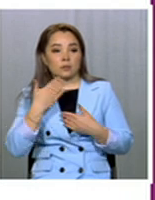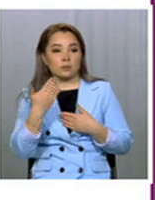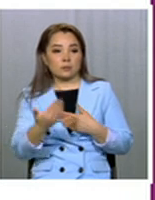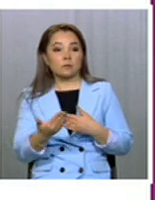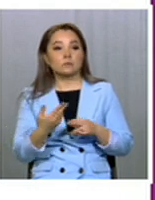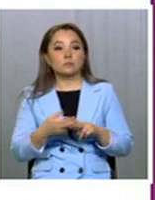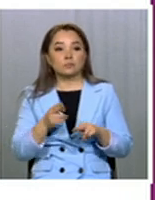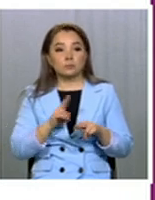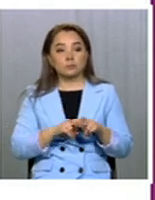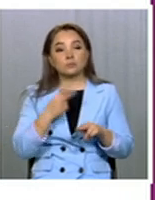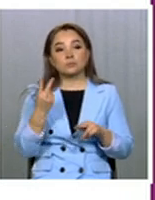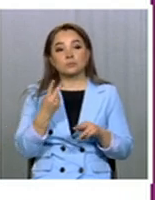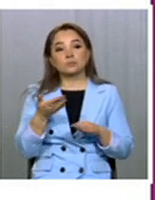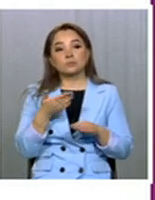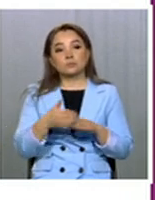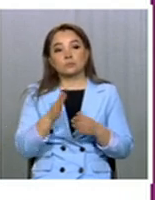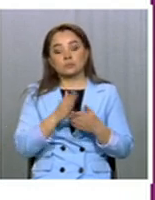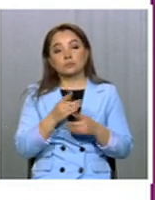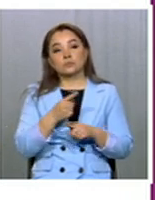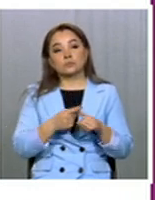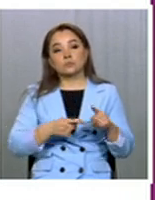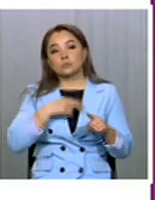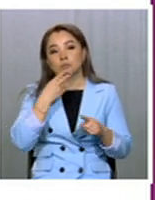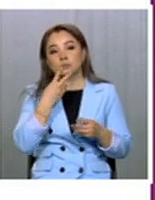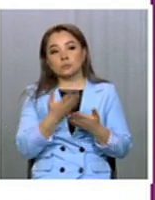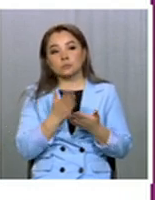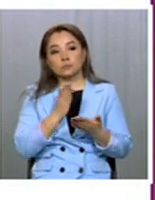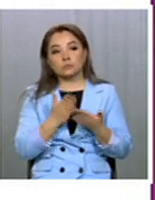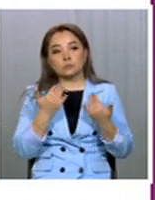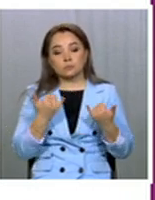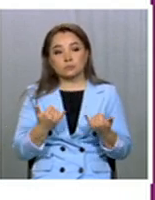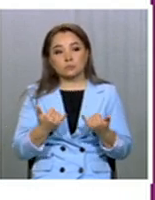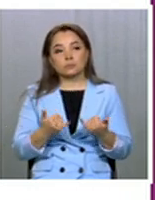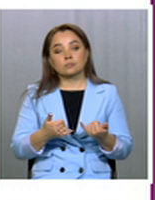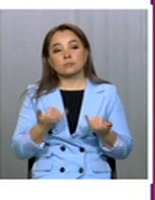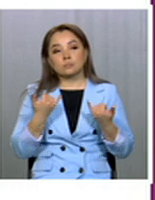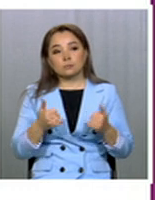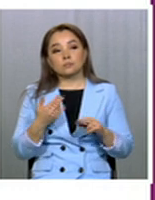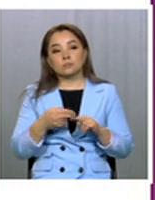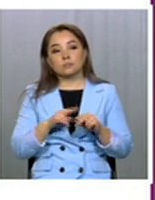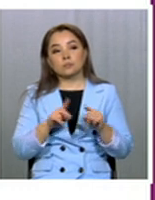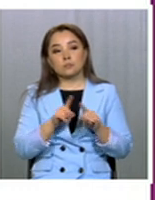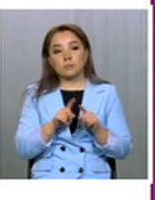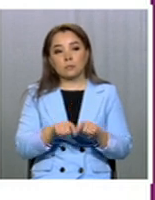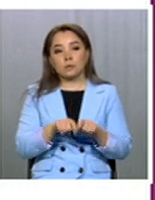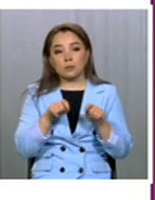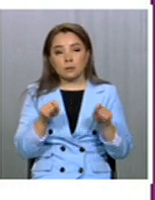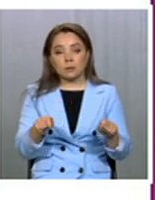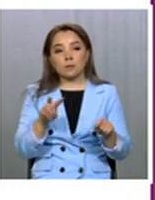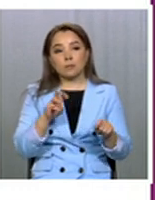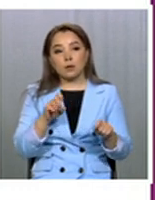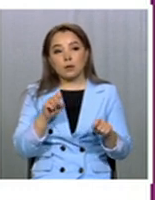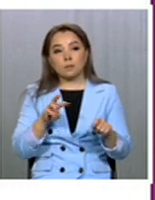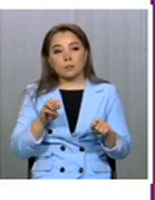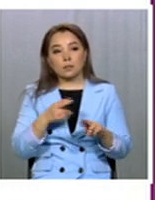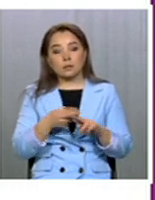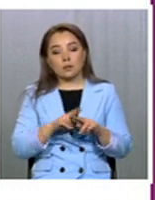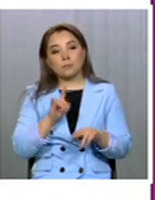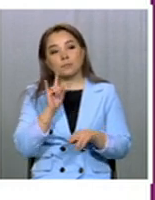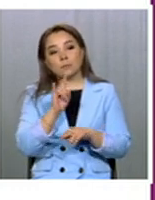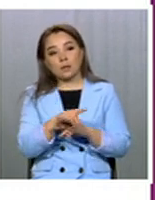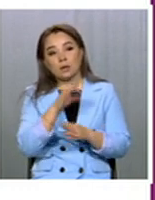енді екінші бөлімдегі үзіндіге назар аударыңыздар. Қапсызда қармақ салып, Махамбетті алдап